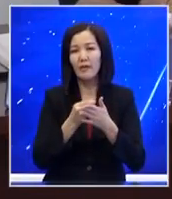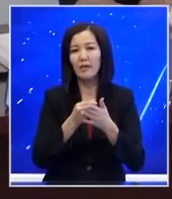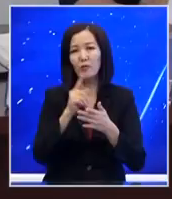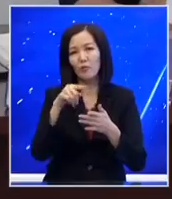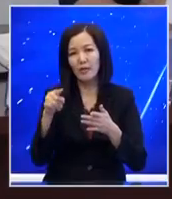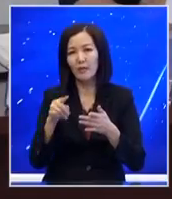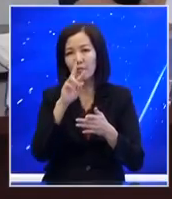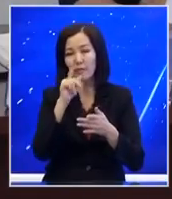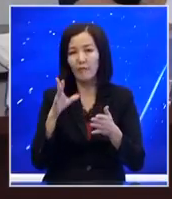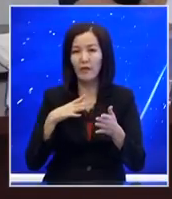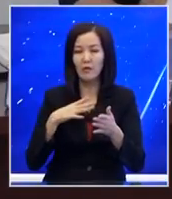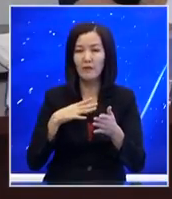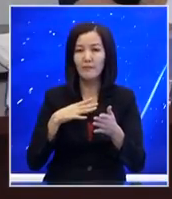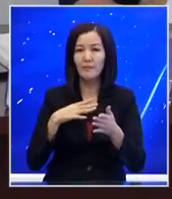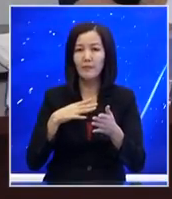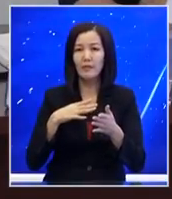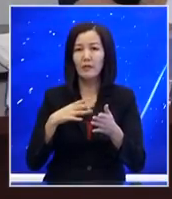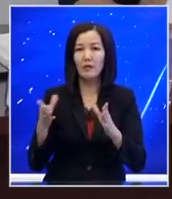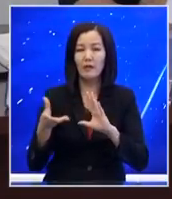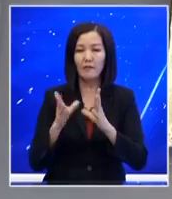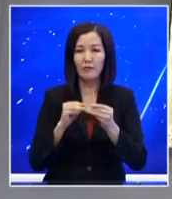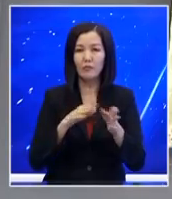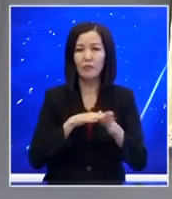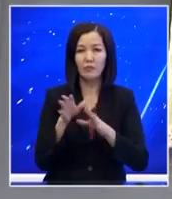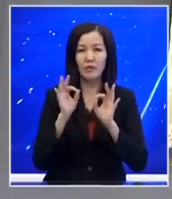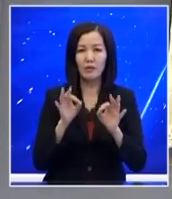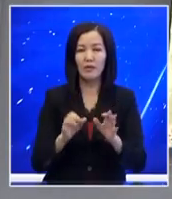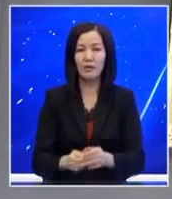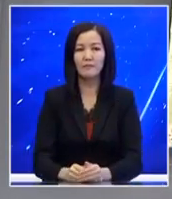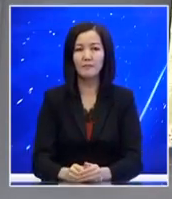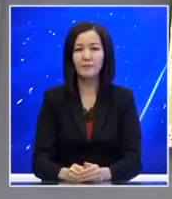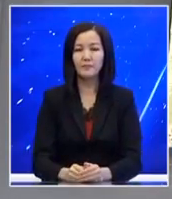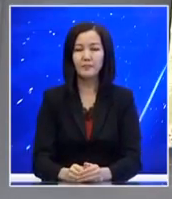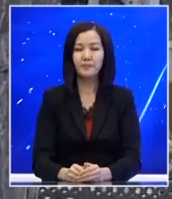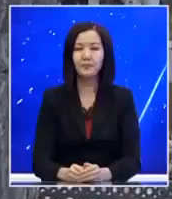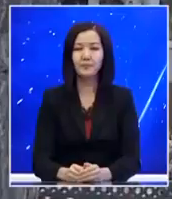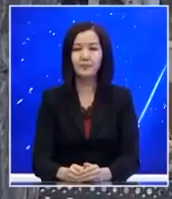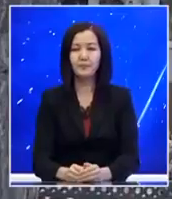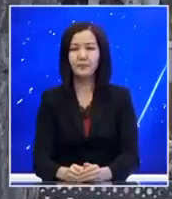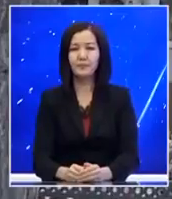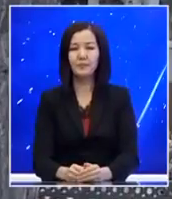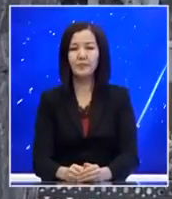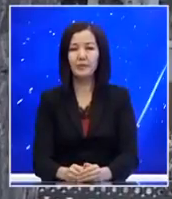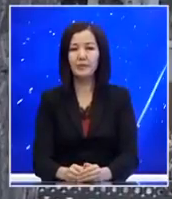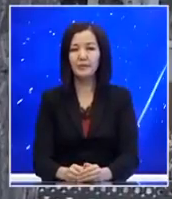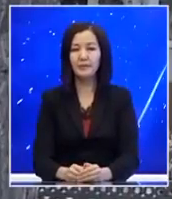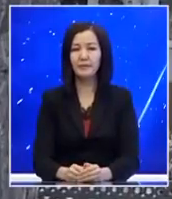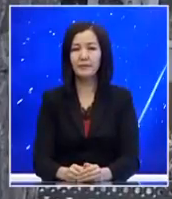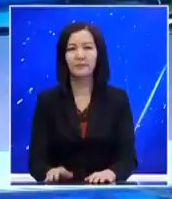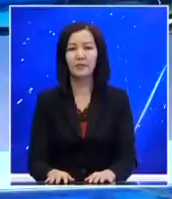данные. Из-за этого бывает задержка, а так, в принципе, выплаты уже идут. Гульмира Тимиргалиева, Габит Кабдрахман, телеканал ЖТСУ,